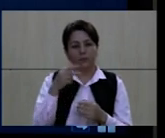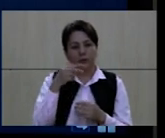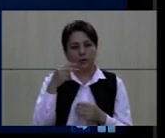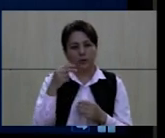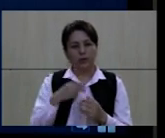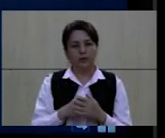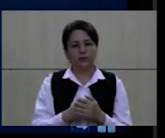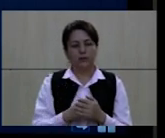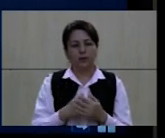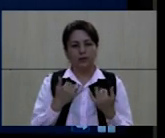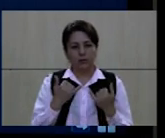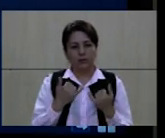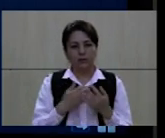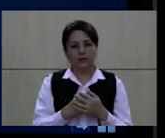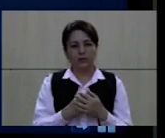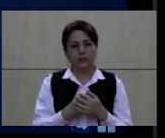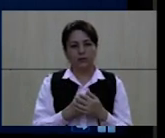barobar. Ana endi